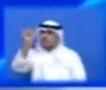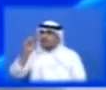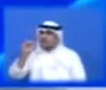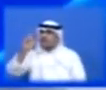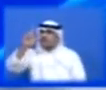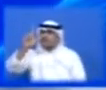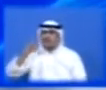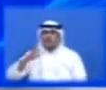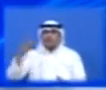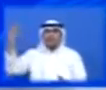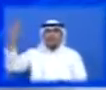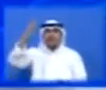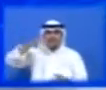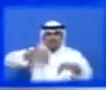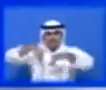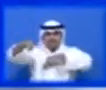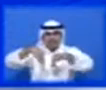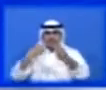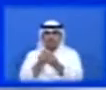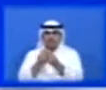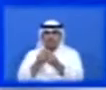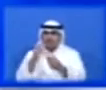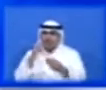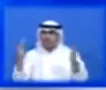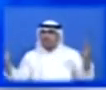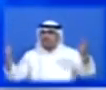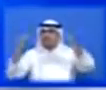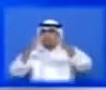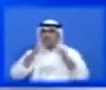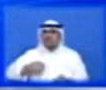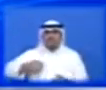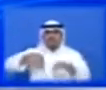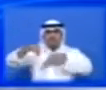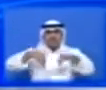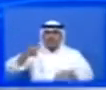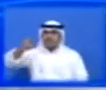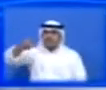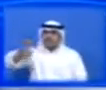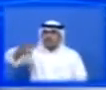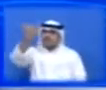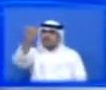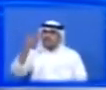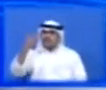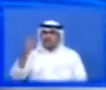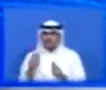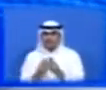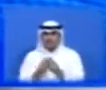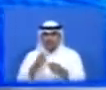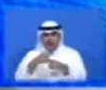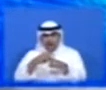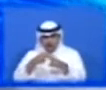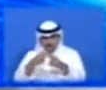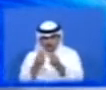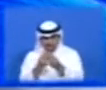حتى تقاطعه مع طريق الشيخ زايد، طريق الملك فيصل الرئيسي القادم من مدينة الكويت بعد منطقة